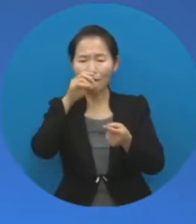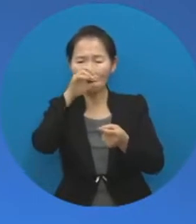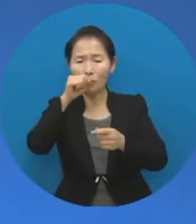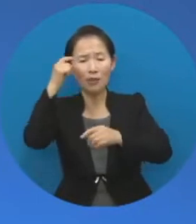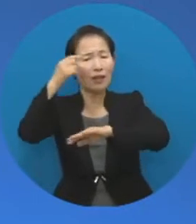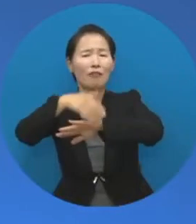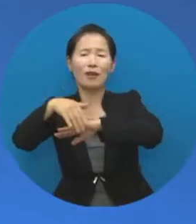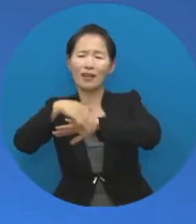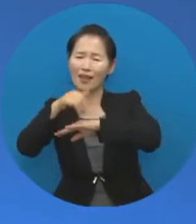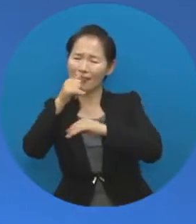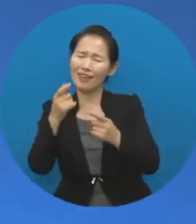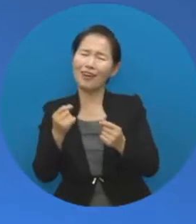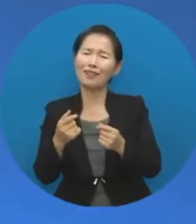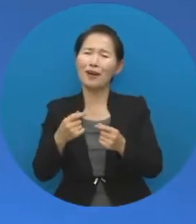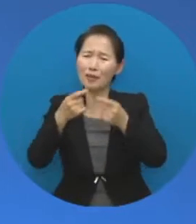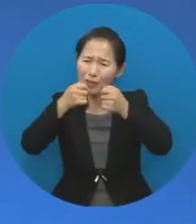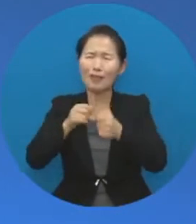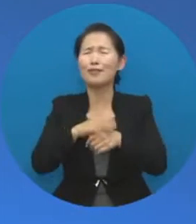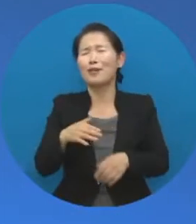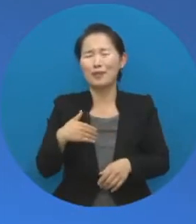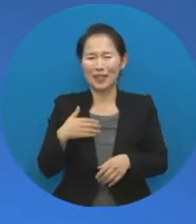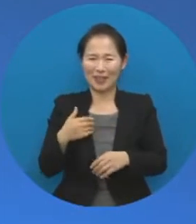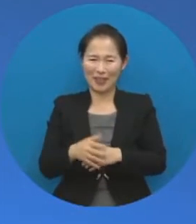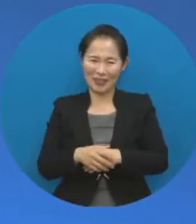대로 하고 있어요. 그런데